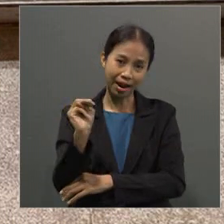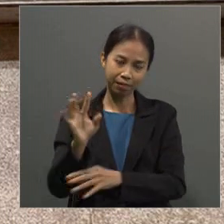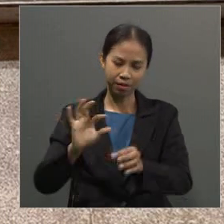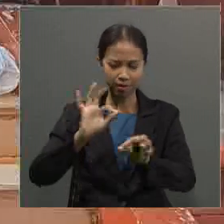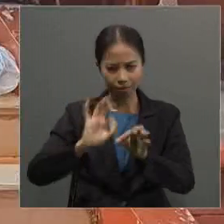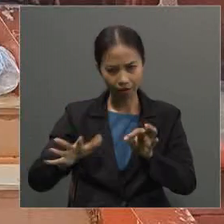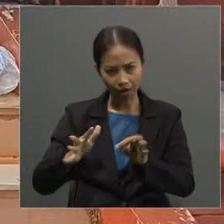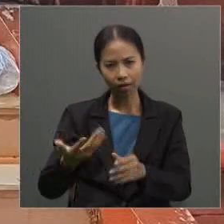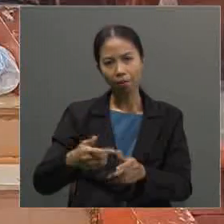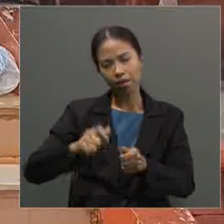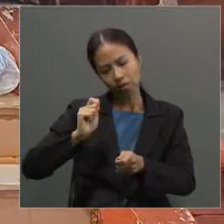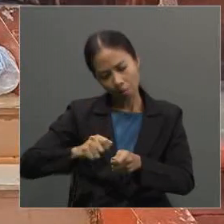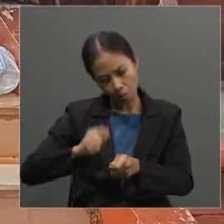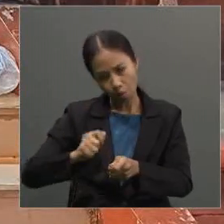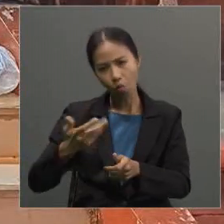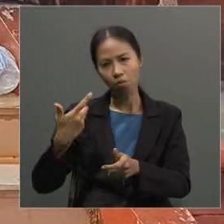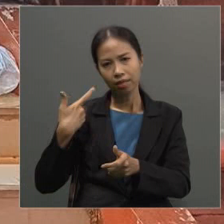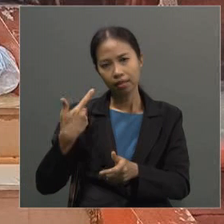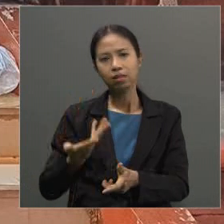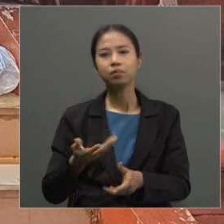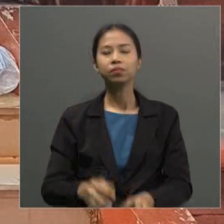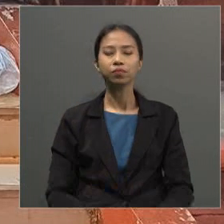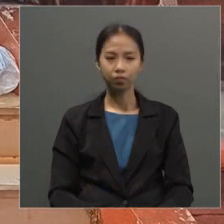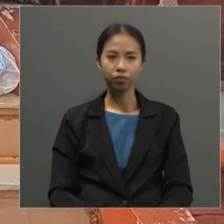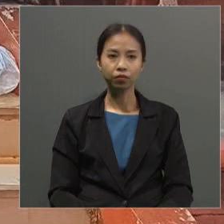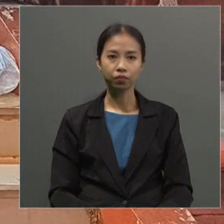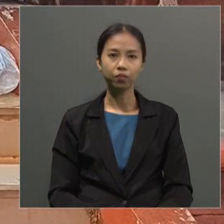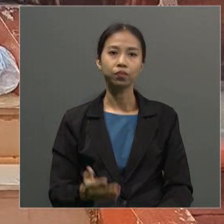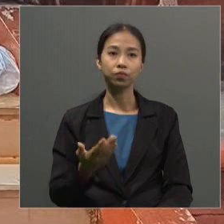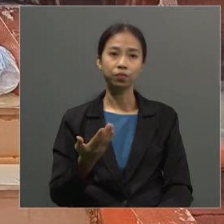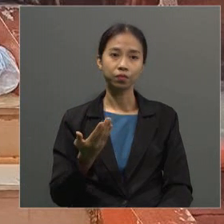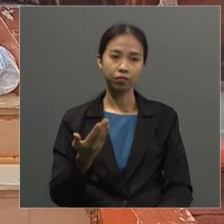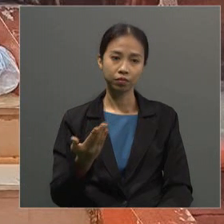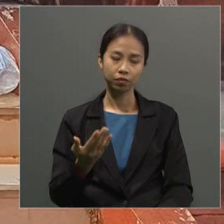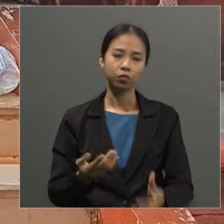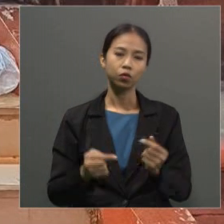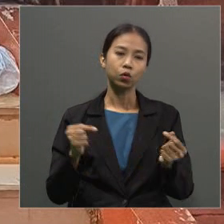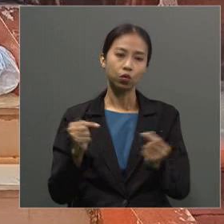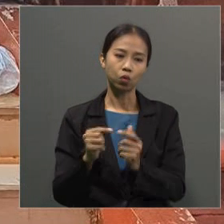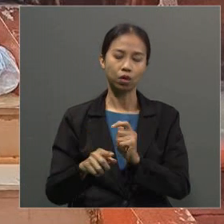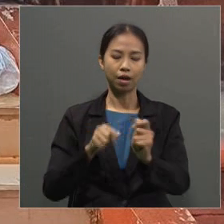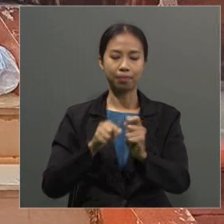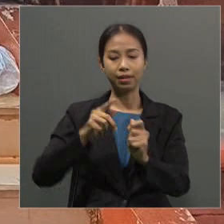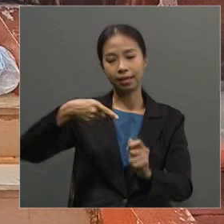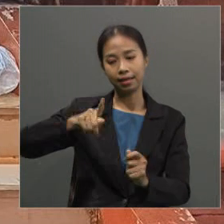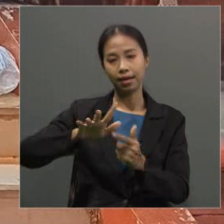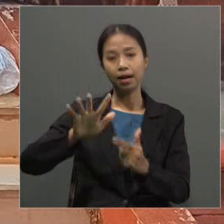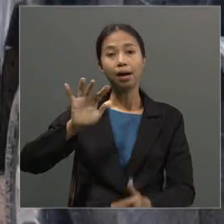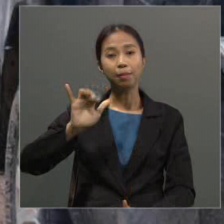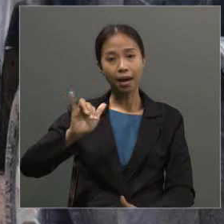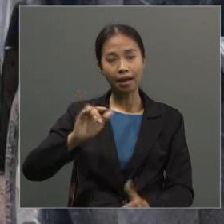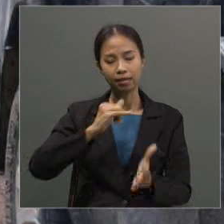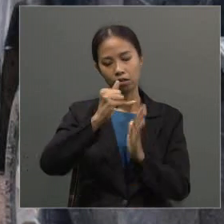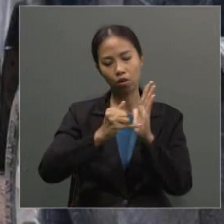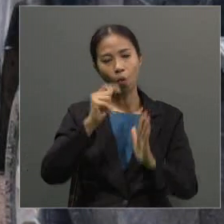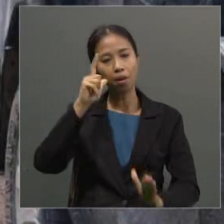เรื่องของตะปูแล้วก็รถมอเตอร์อีก 1คันนะครับเหตุเกิดที่ห้วยหลวงตำบลทุ่งยาวอำเภอปายจังหวัดแม่ฮ่องสอนมี